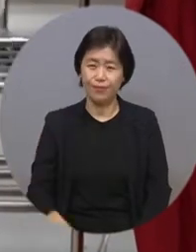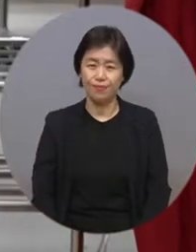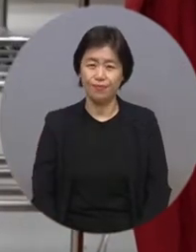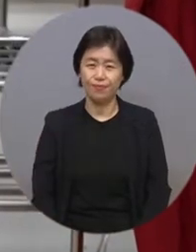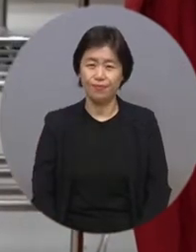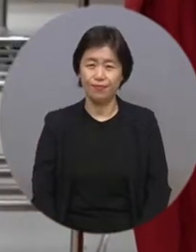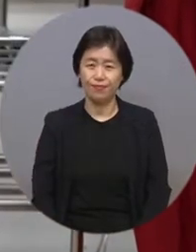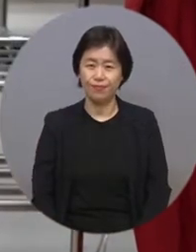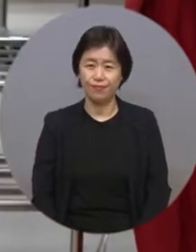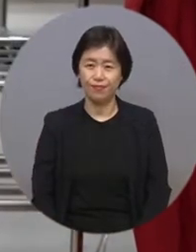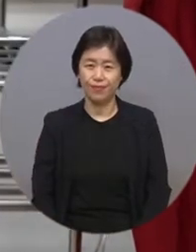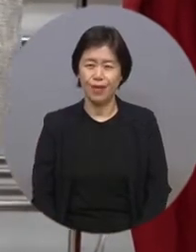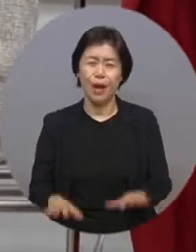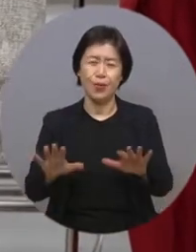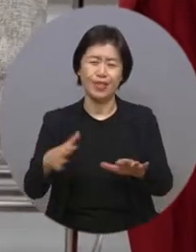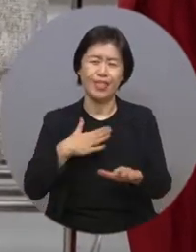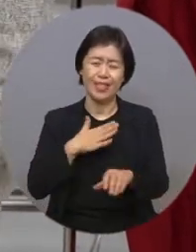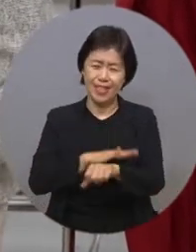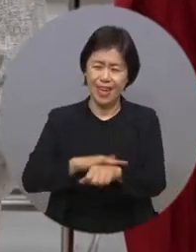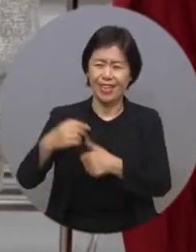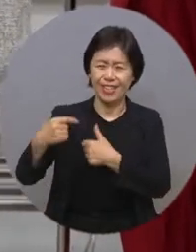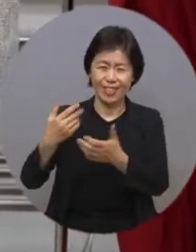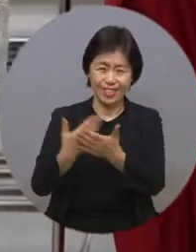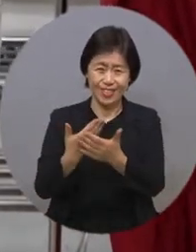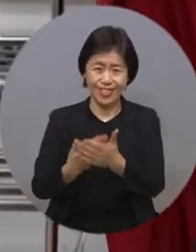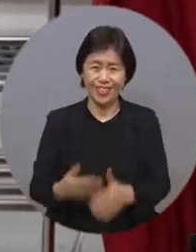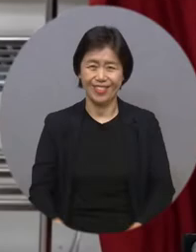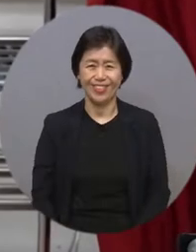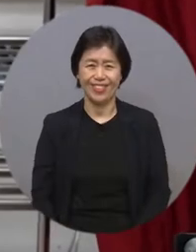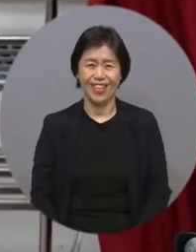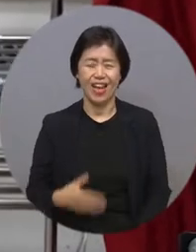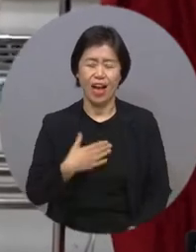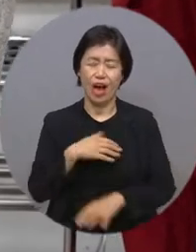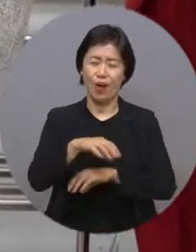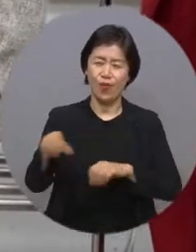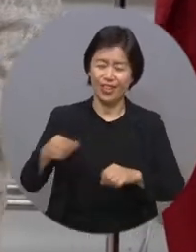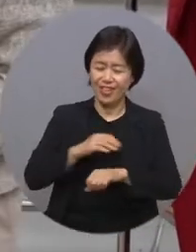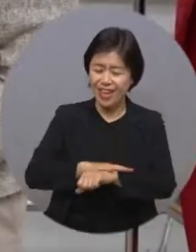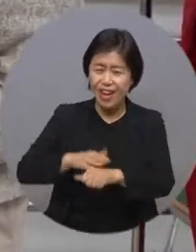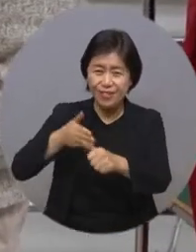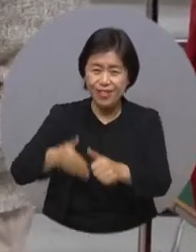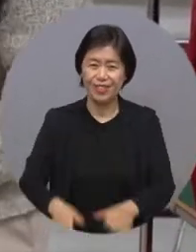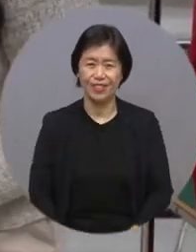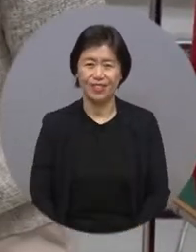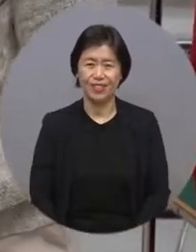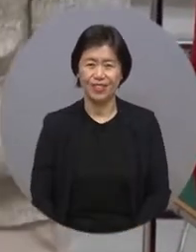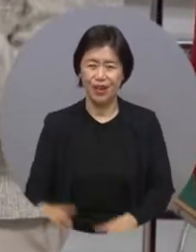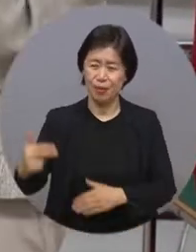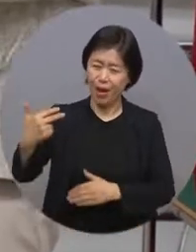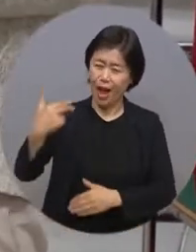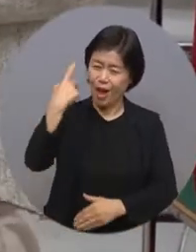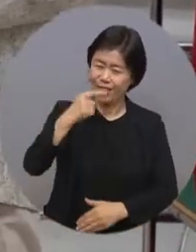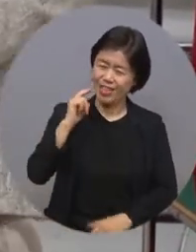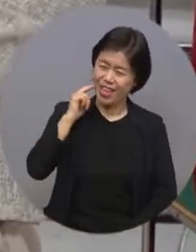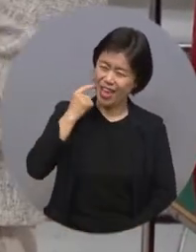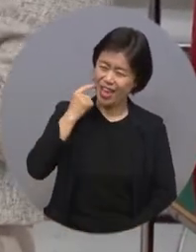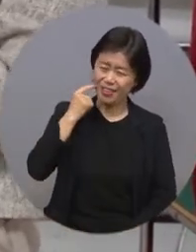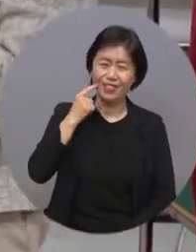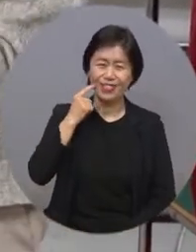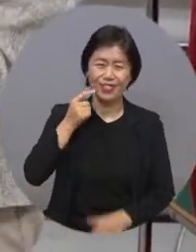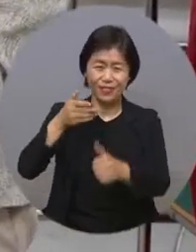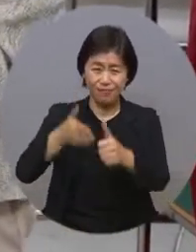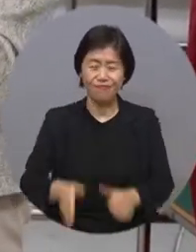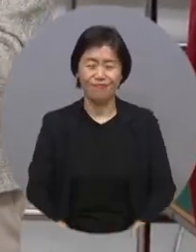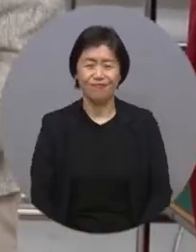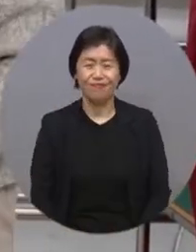주셔서 오늘 잘 좀 네. 알려주세요. 네, 제가 더 잘 부탁드립니다. 예쁘게 나오게, 즐겁게 나오게. 네, 한번 네.